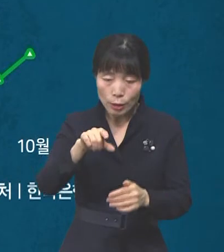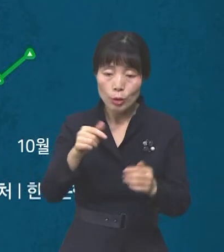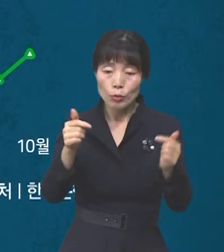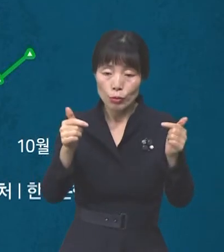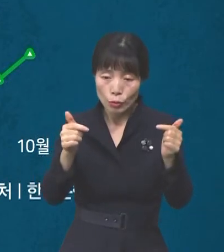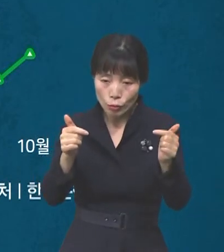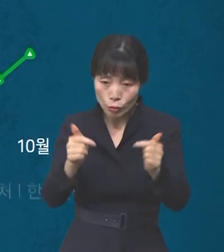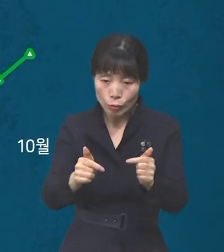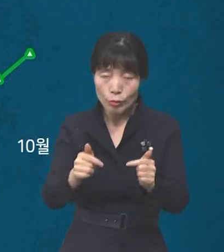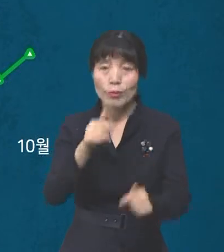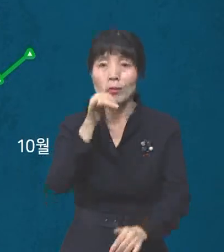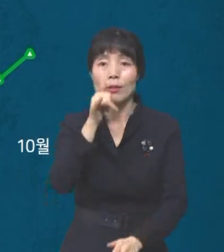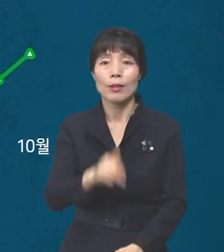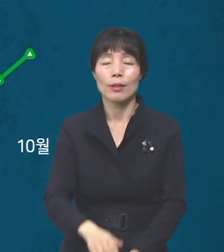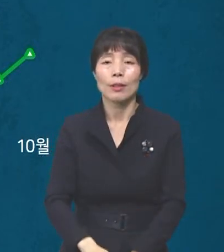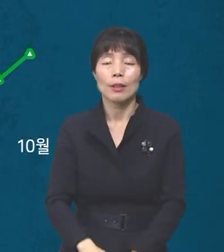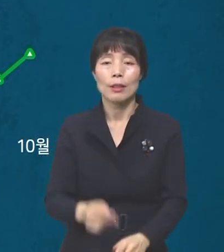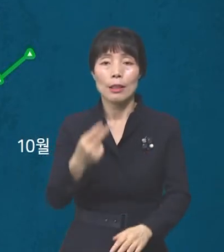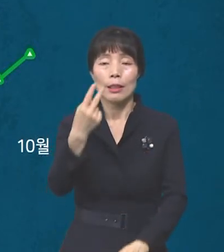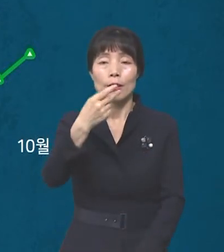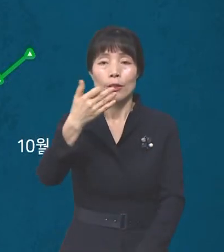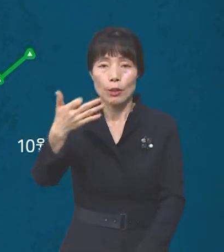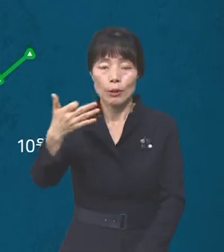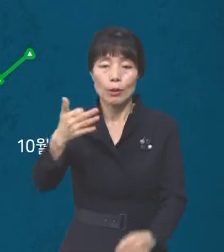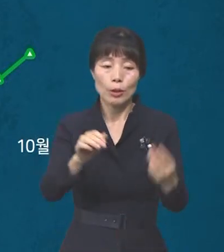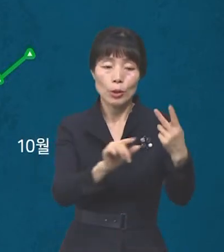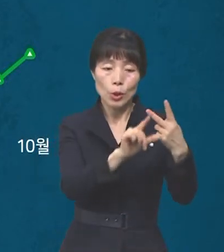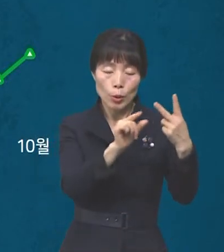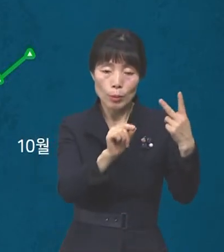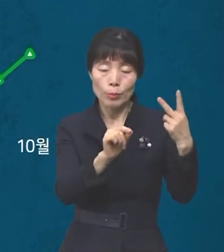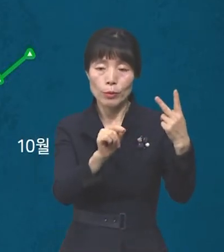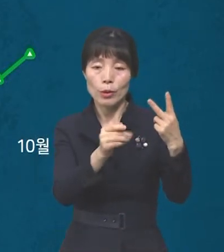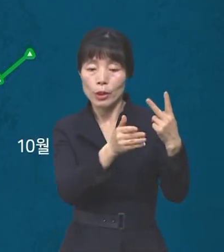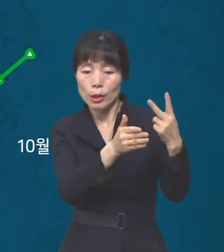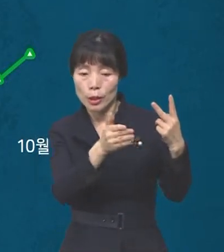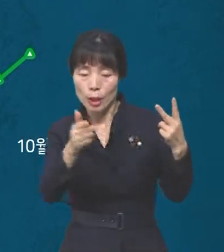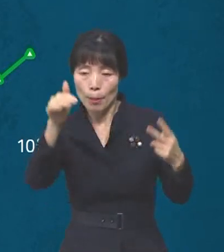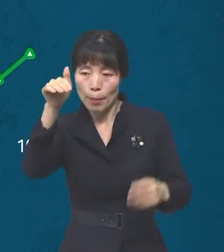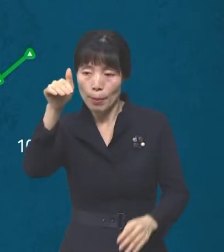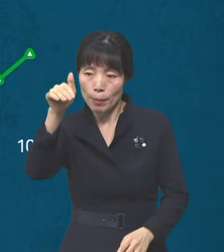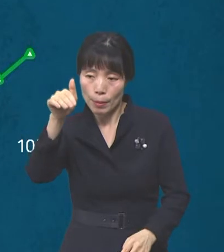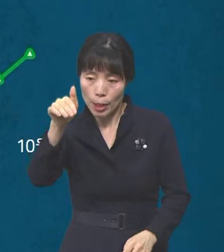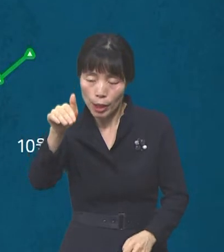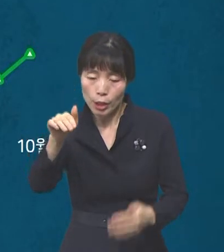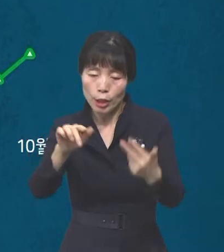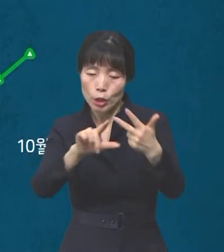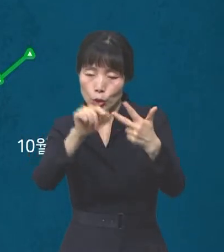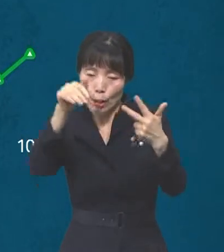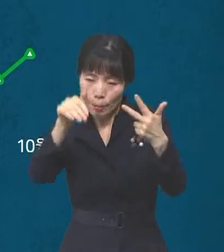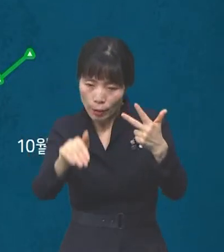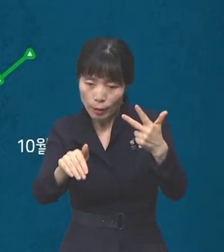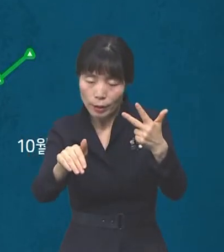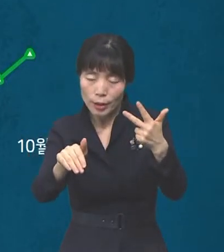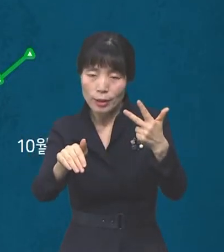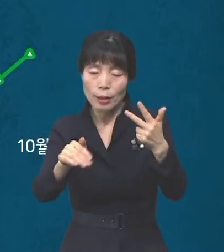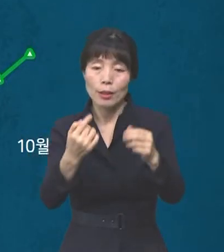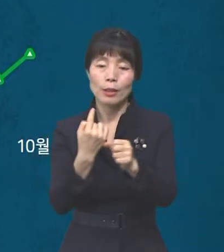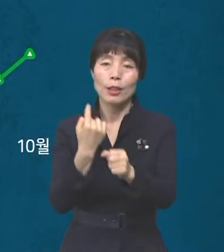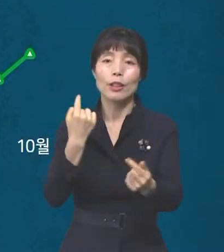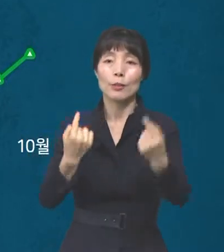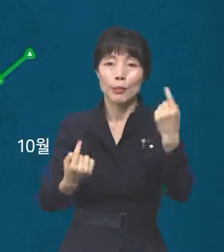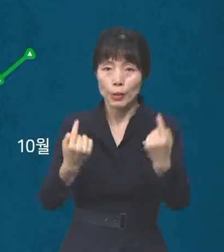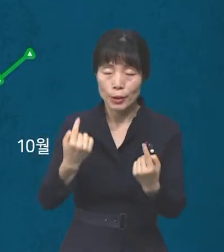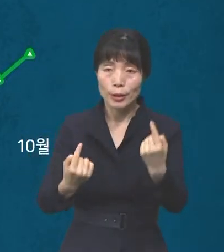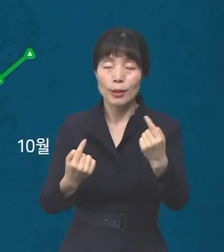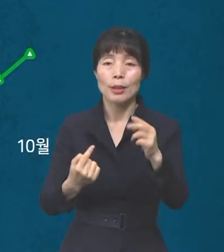특히 두드러집니다. 2019년 2월부터 시작된 감소세는 7월에 최대폭을 기록하며 전년 동기